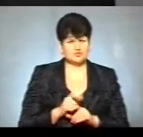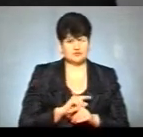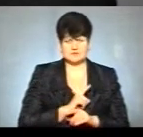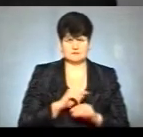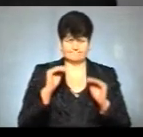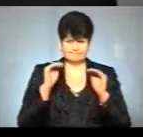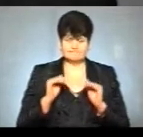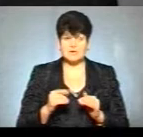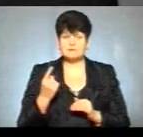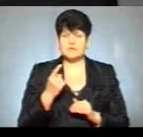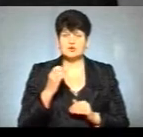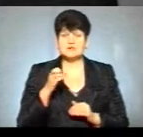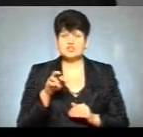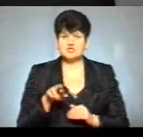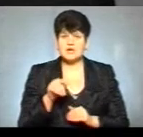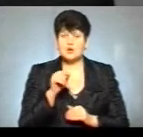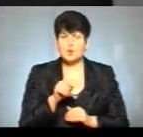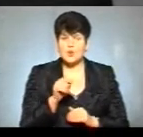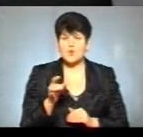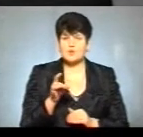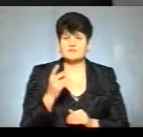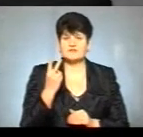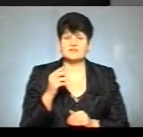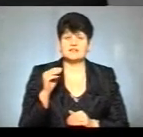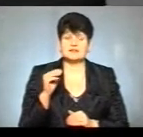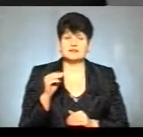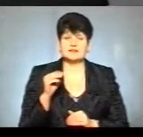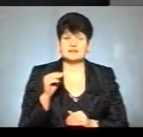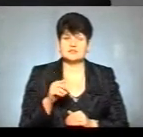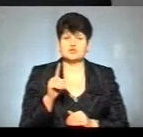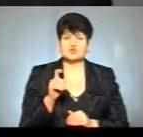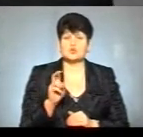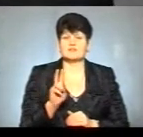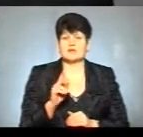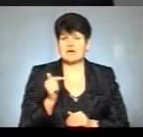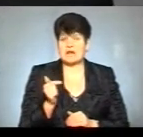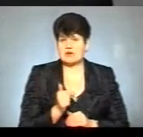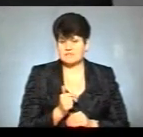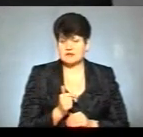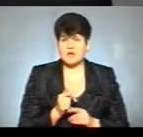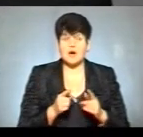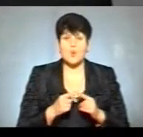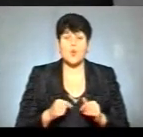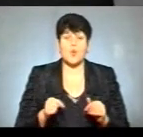занижують. З 1 січня його розмір 2102 гривні. Хоча орган